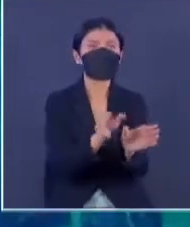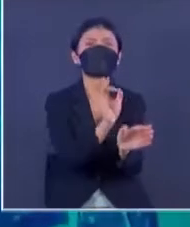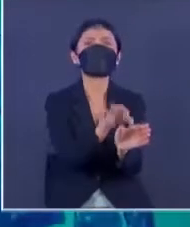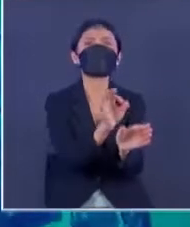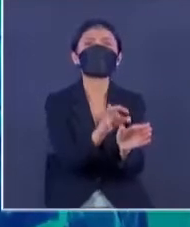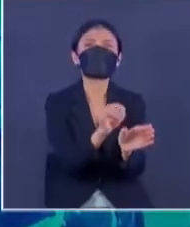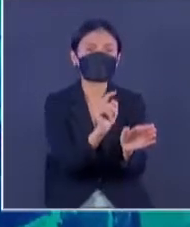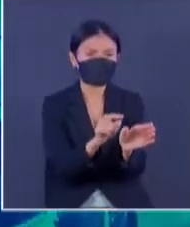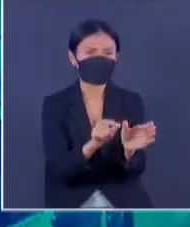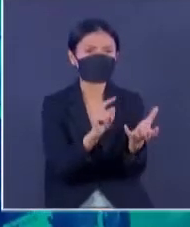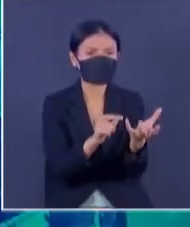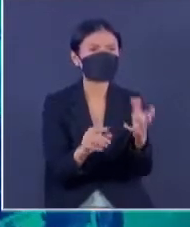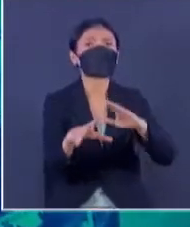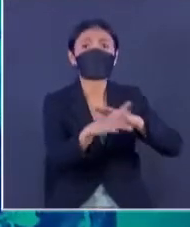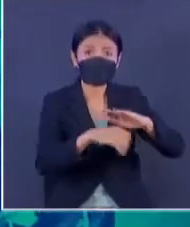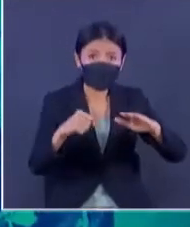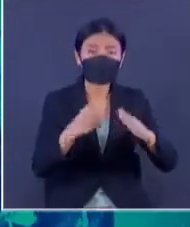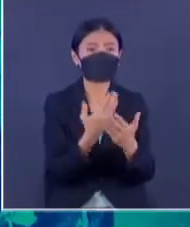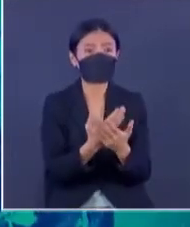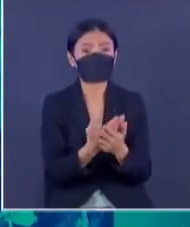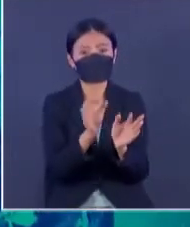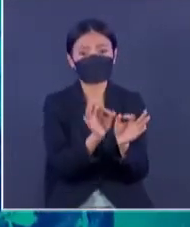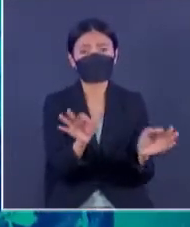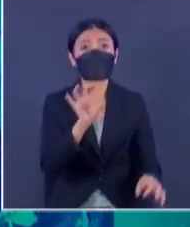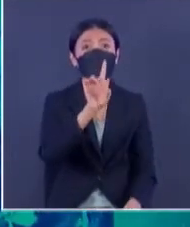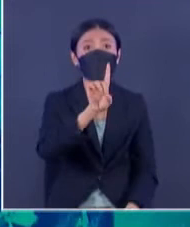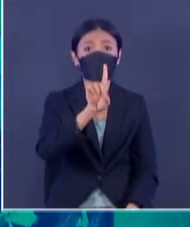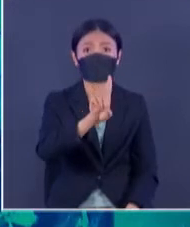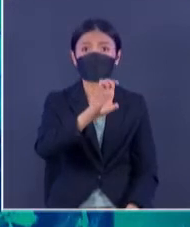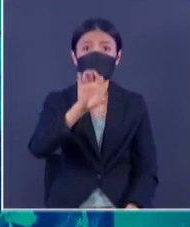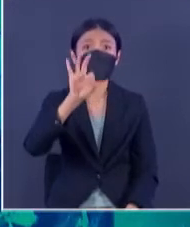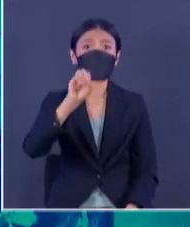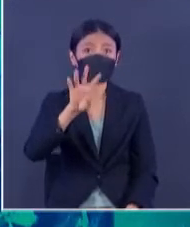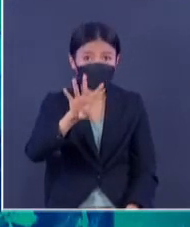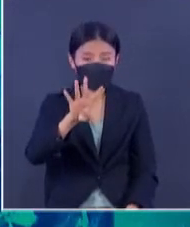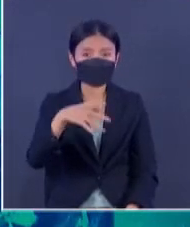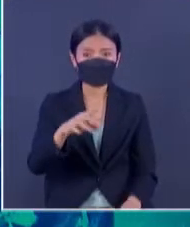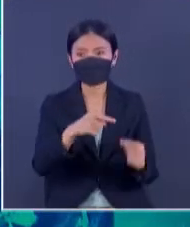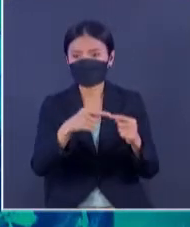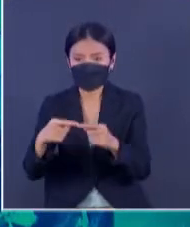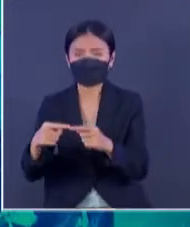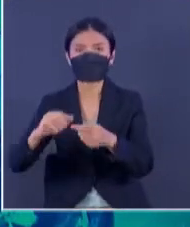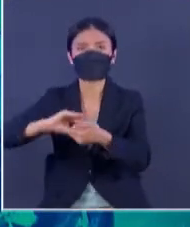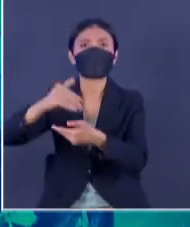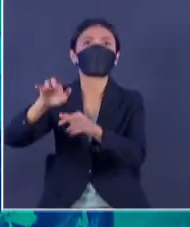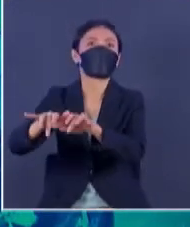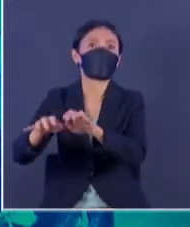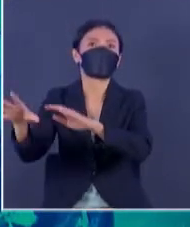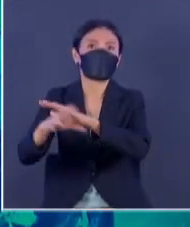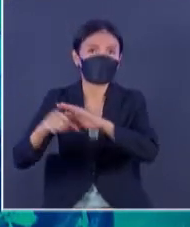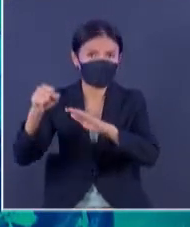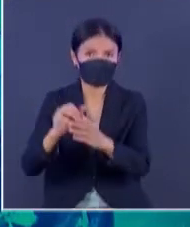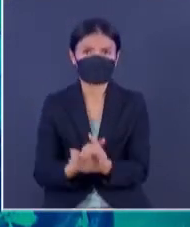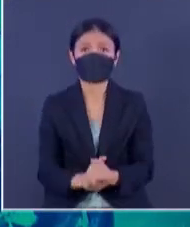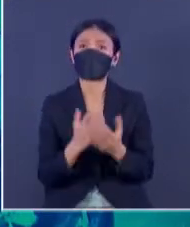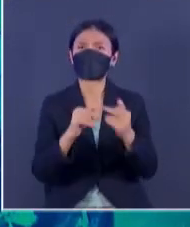คร ับ194บาทได้เงินไปแล้วก็มาขโมยโน้ตบุ๊กต ่ อแหมชื่นชมพนักงานของทางร้านด้วยนะคร ับ